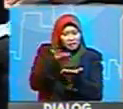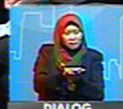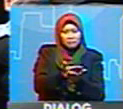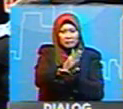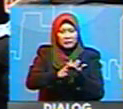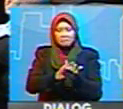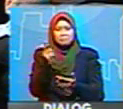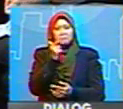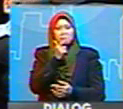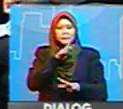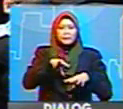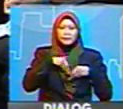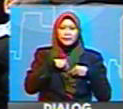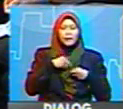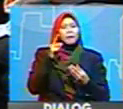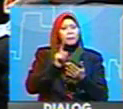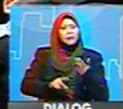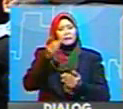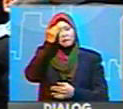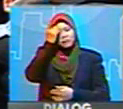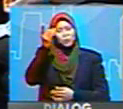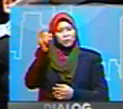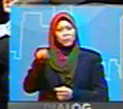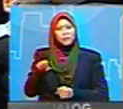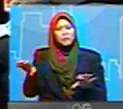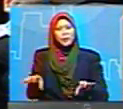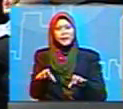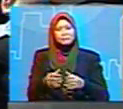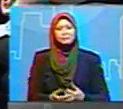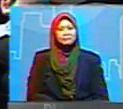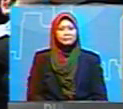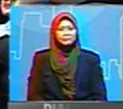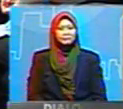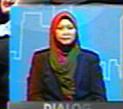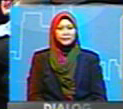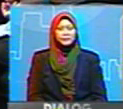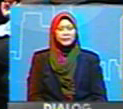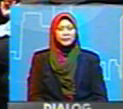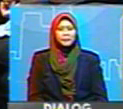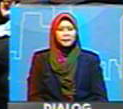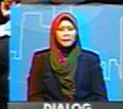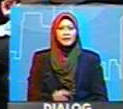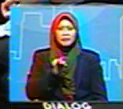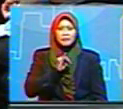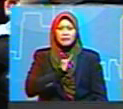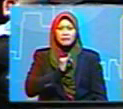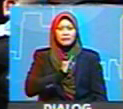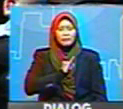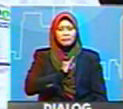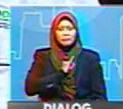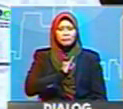tindakan yang akan Datuk Seri jalankan secara saya saya tidak